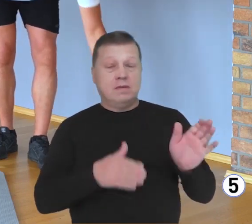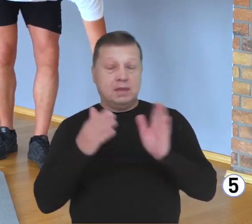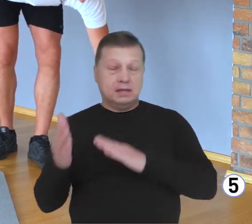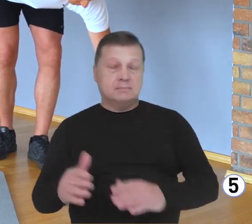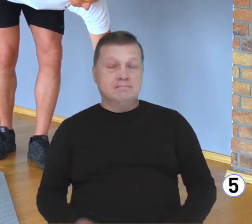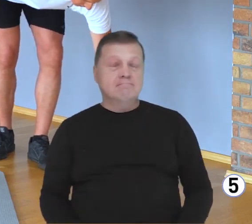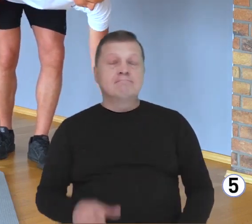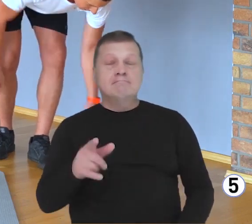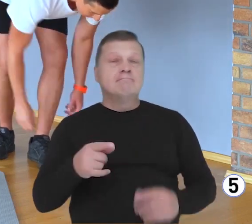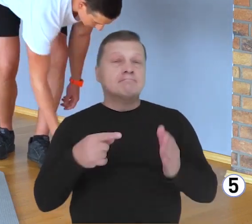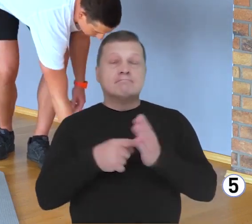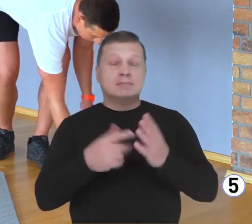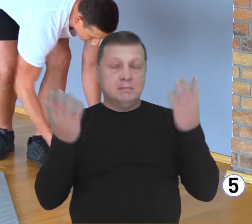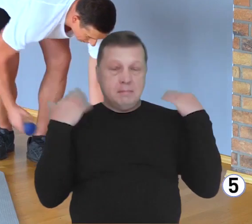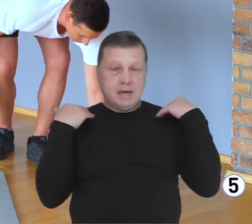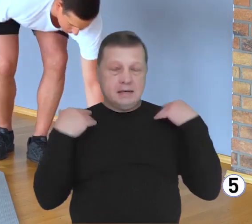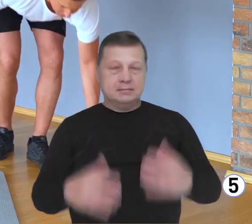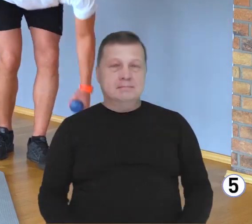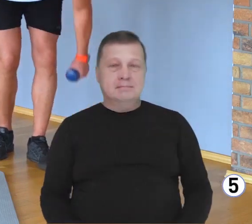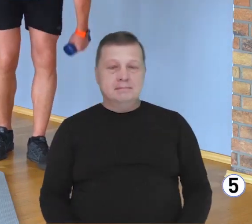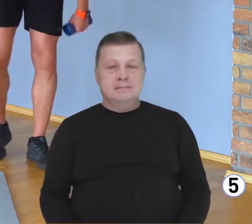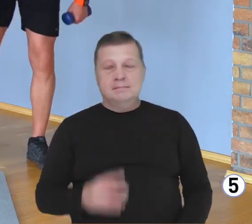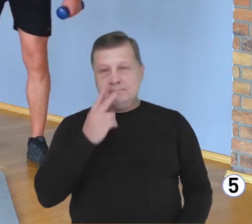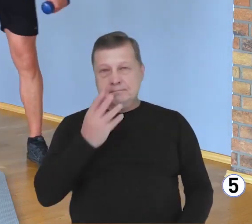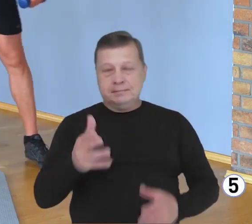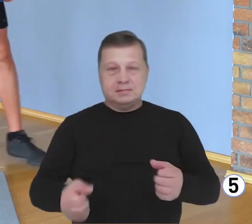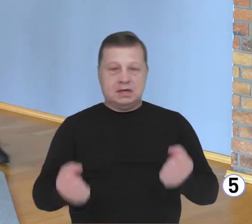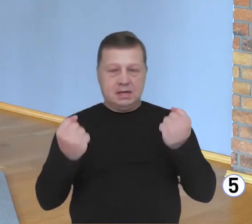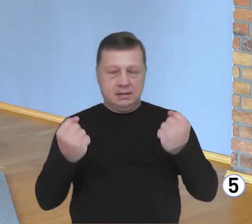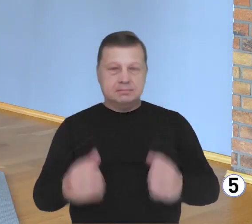Kolejne ćwiczenie, ćwiczenie na barki. Bierzemy hantle.